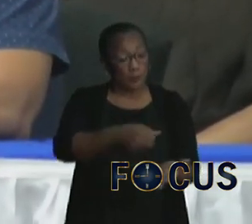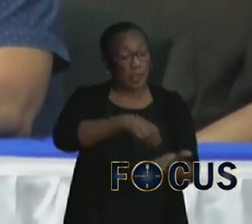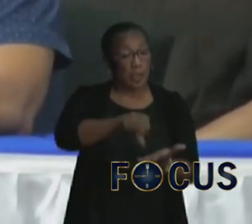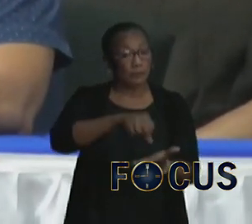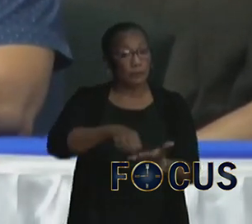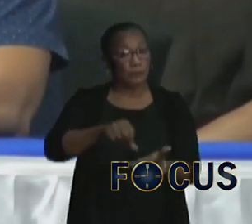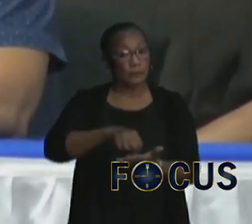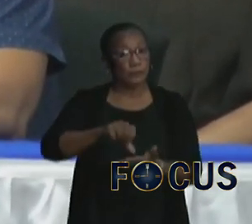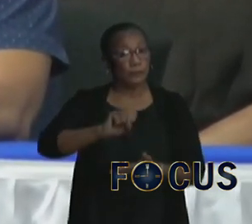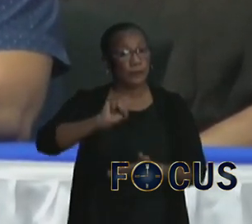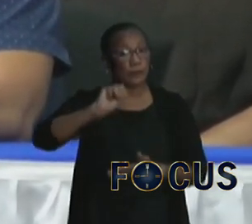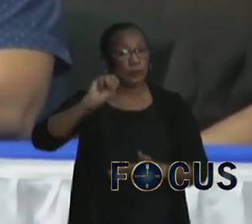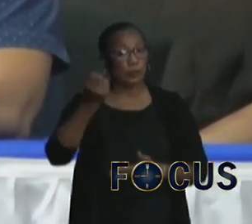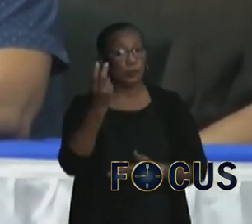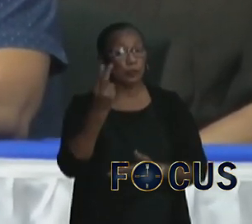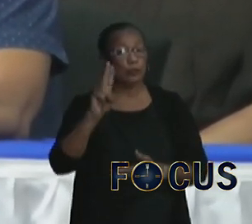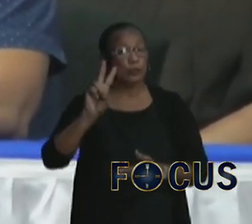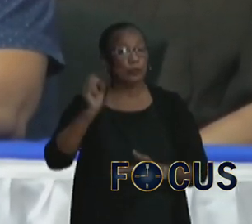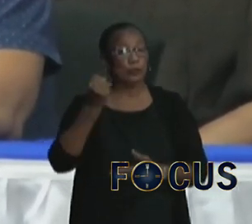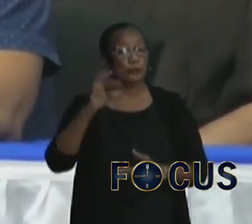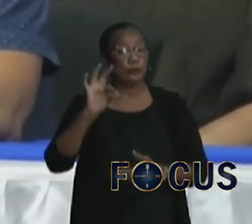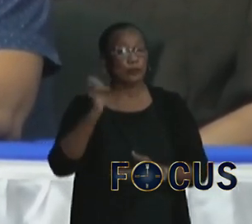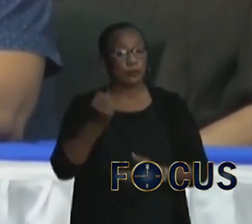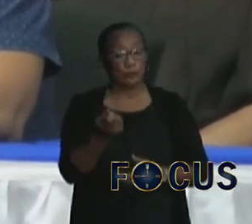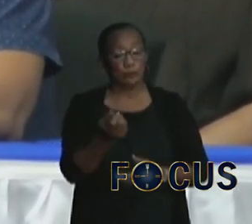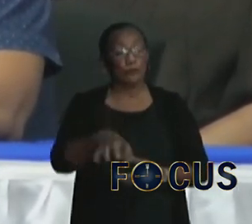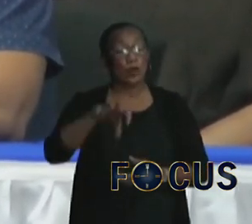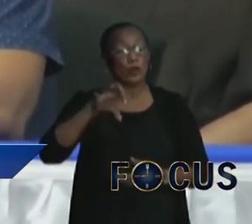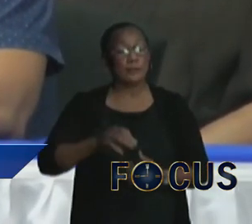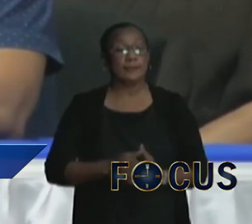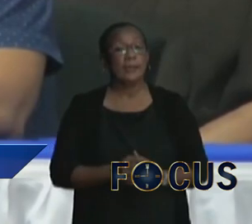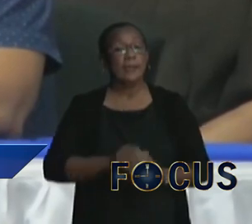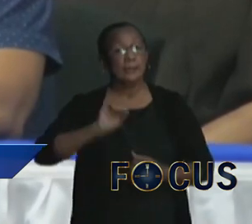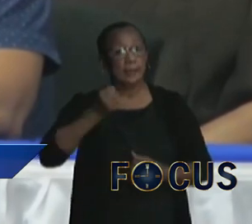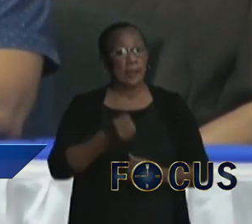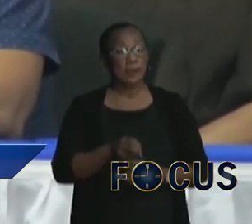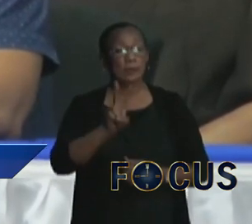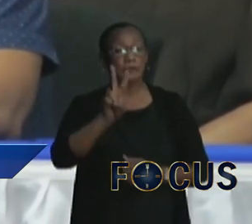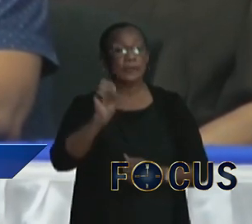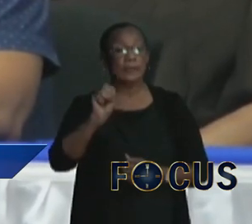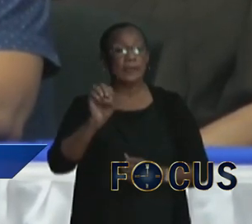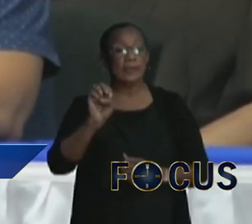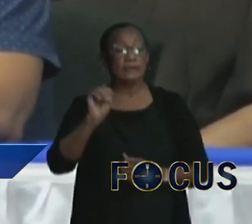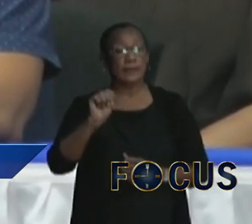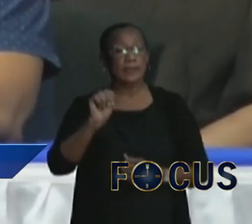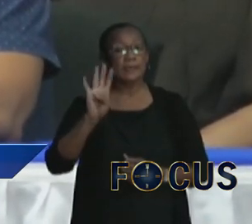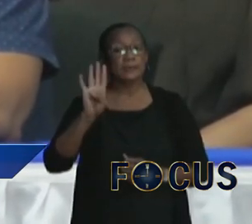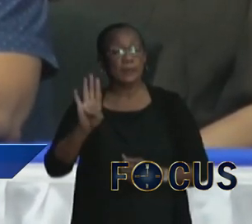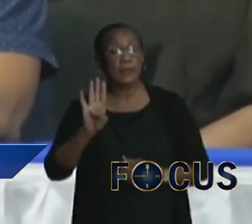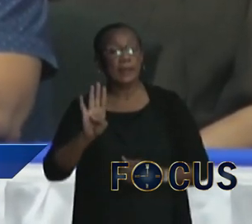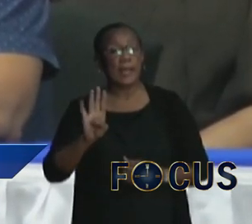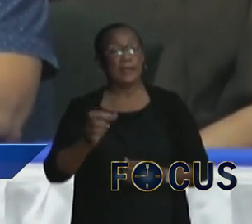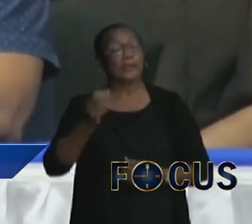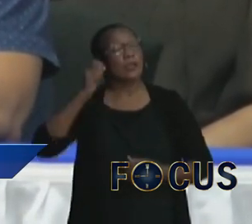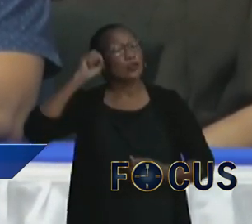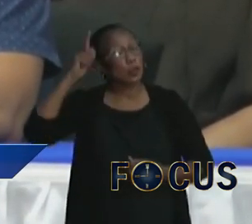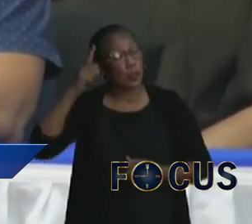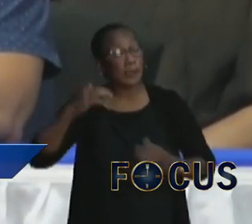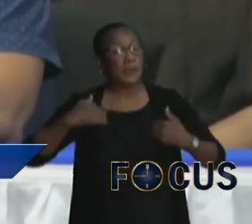SUFO-SUFonds. En in die hoedanigheid zal de VSB en al haar deskundigen samenwerken